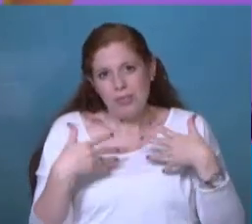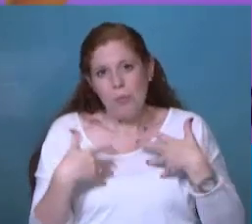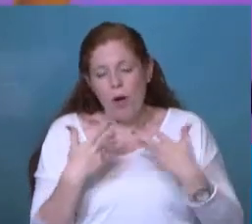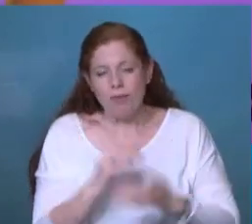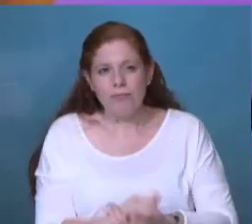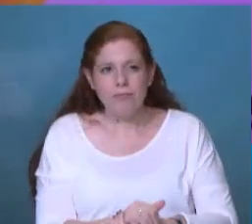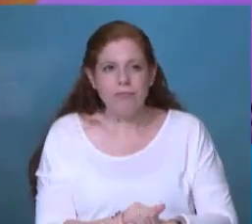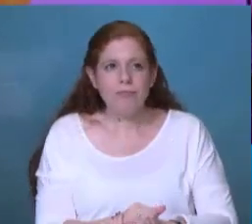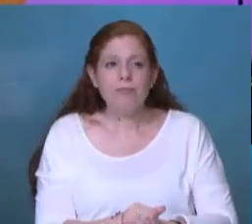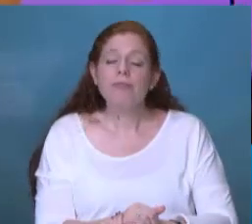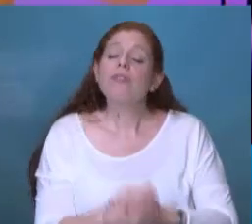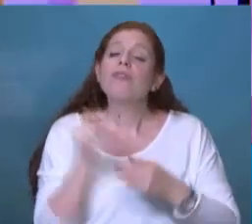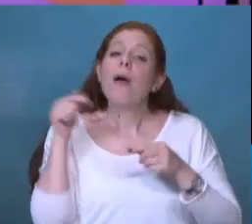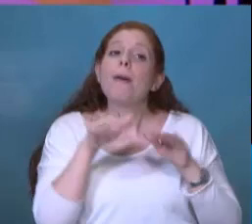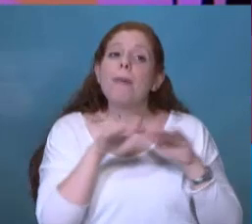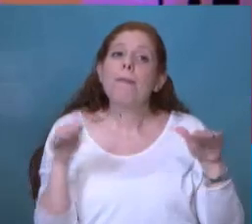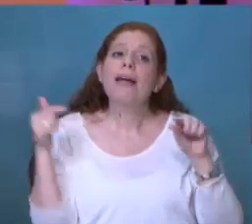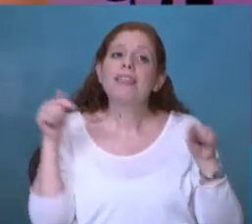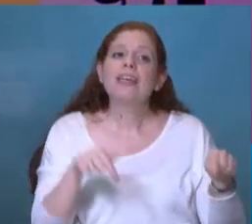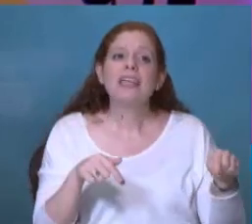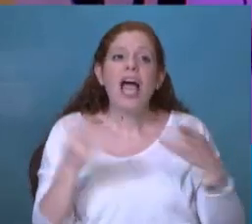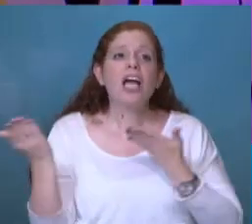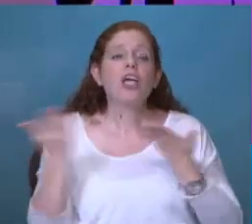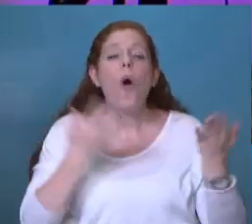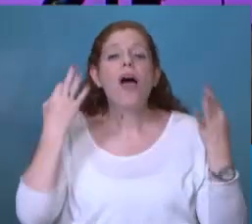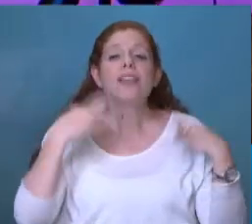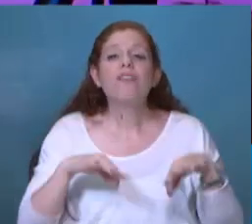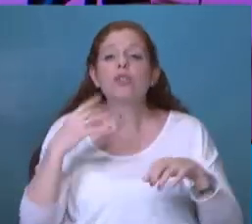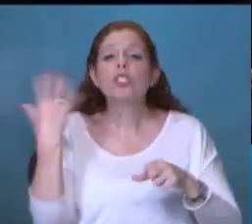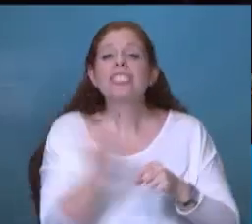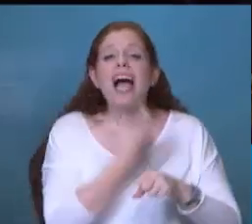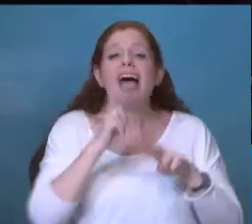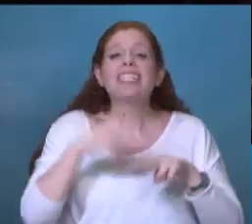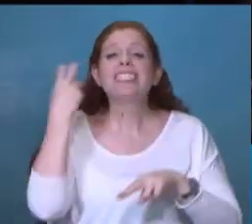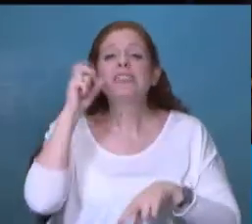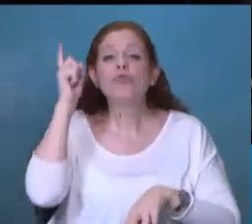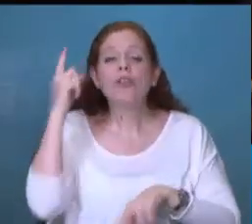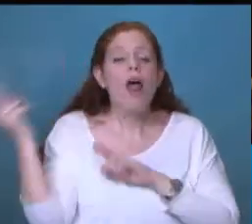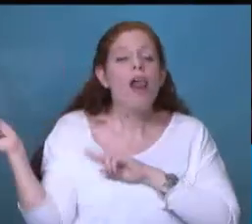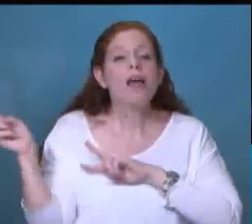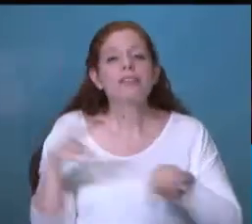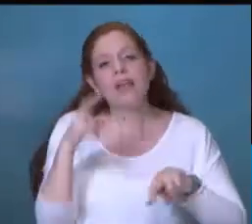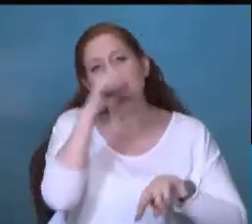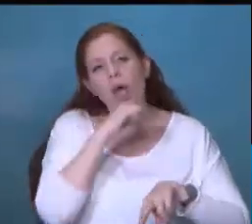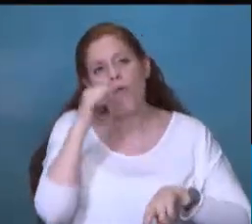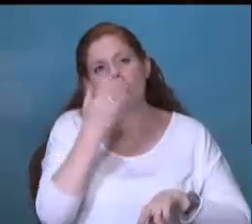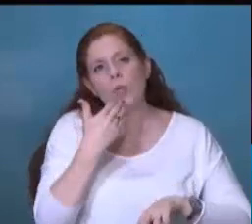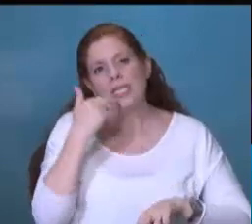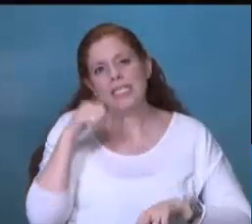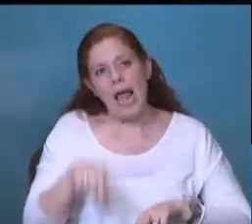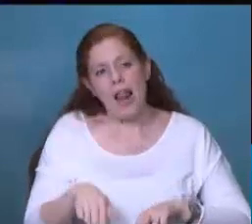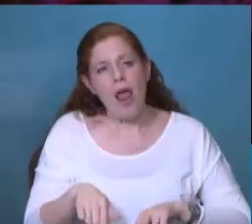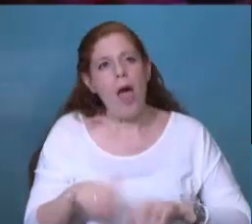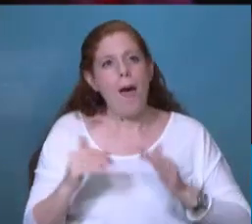אל הבמה הפעם היא תגיע כאורחת כבוד, זאת שהצליחה אחרי 20 שנה להחזיר את האירוויזיון לישראל. המעמד